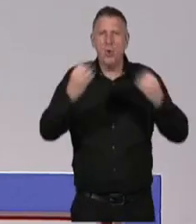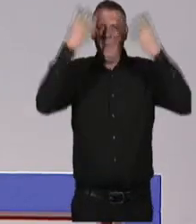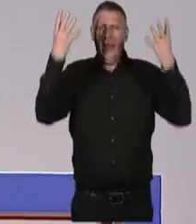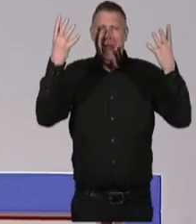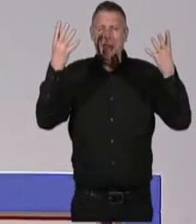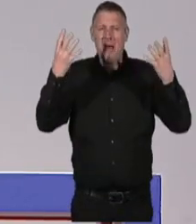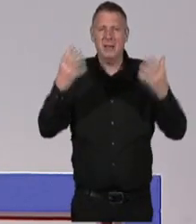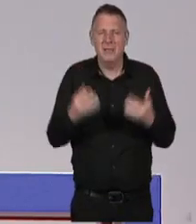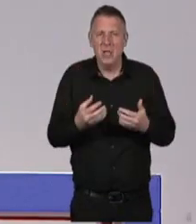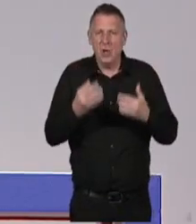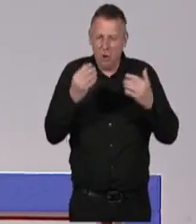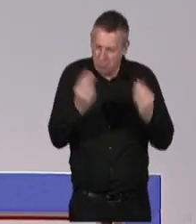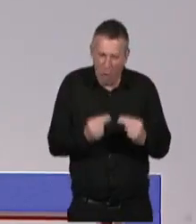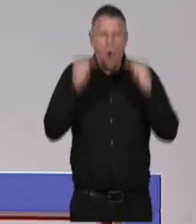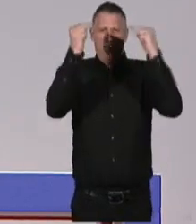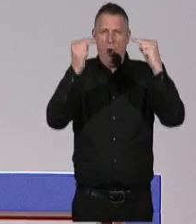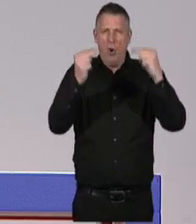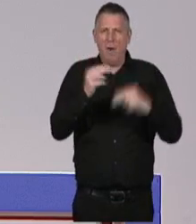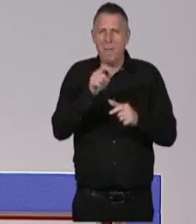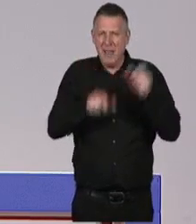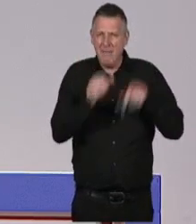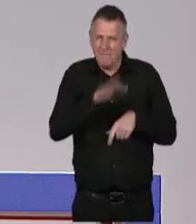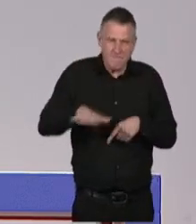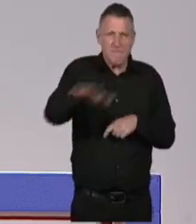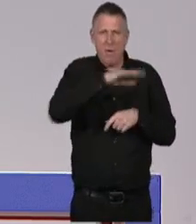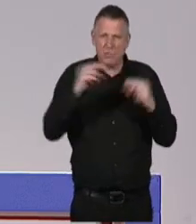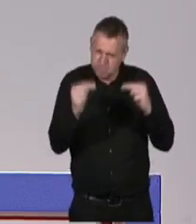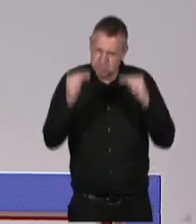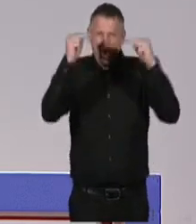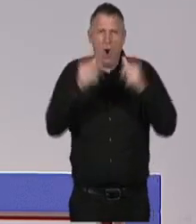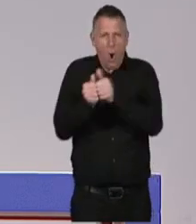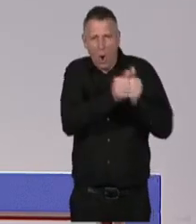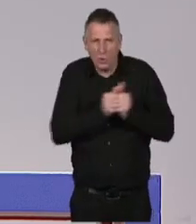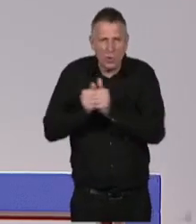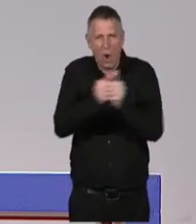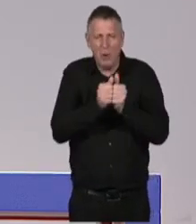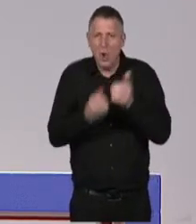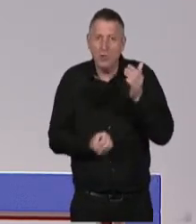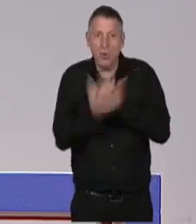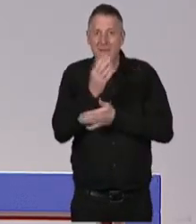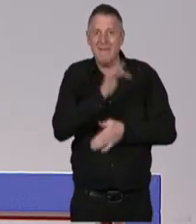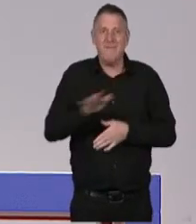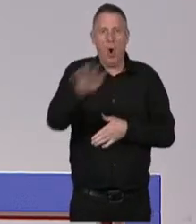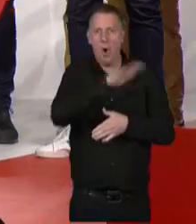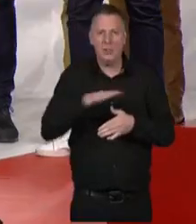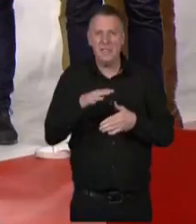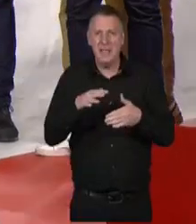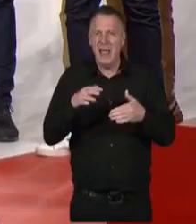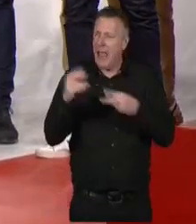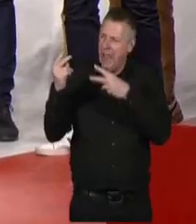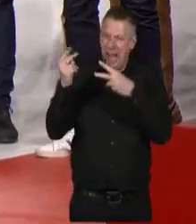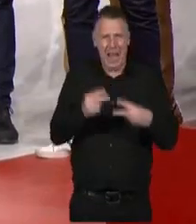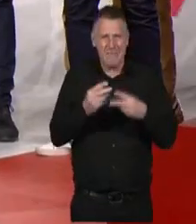grandeur. Nous sommes là, ensemble, pour affirmer haut et fort que la nouvelle France arrive.